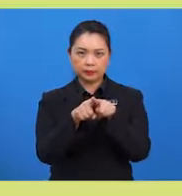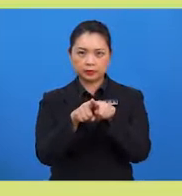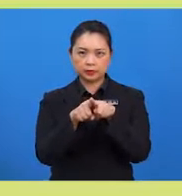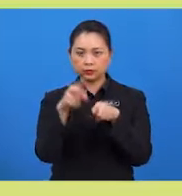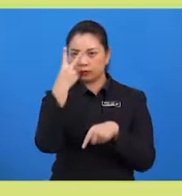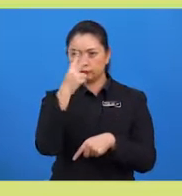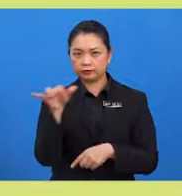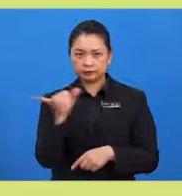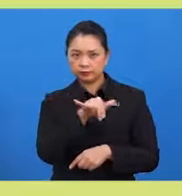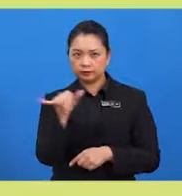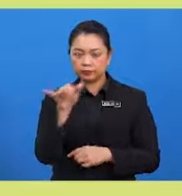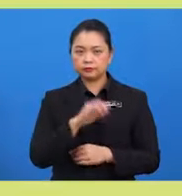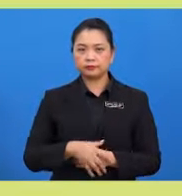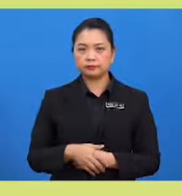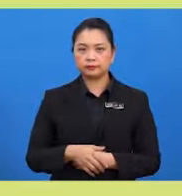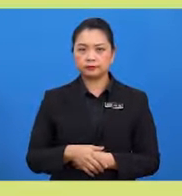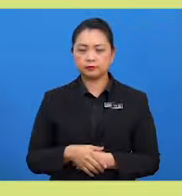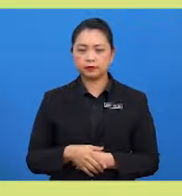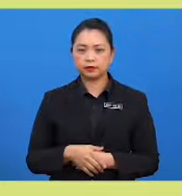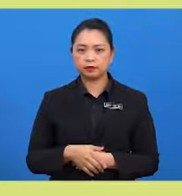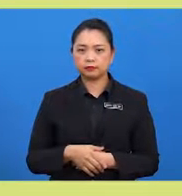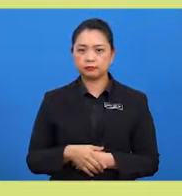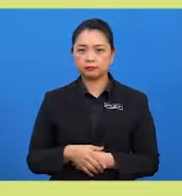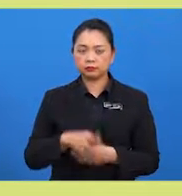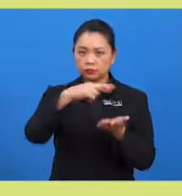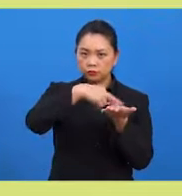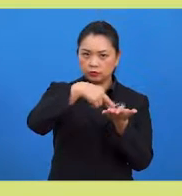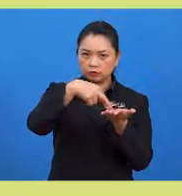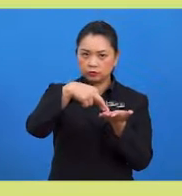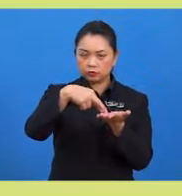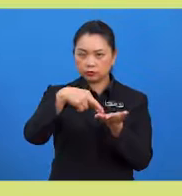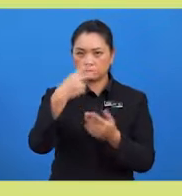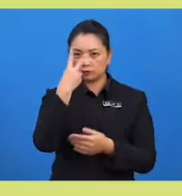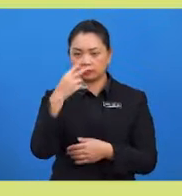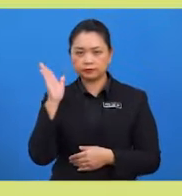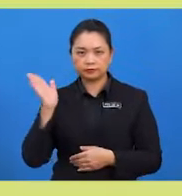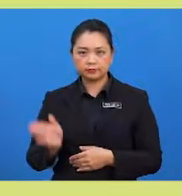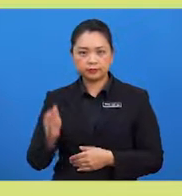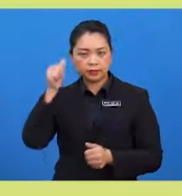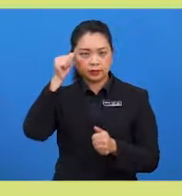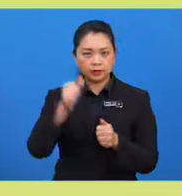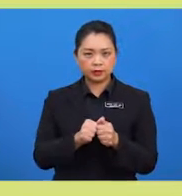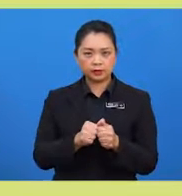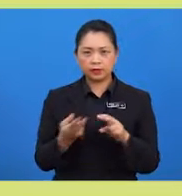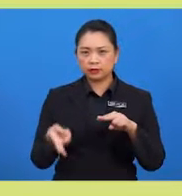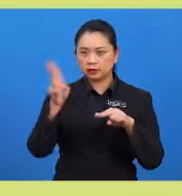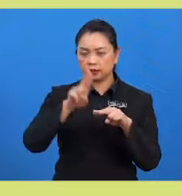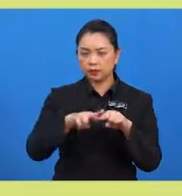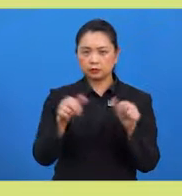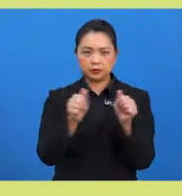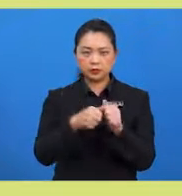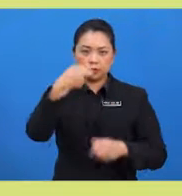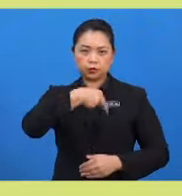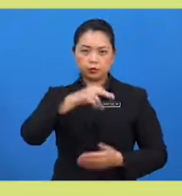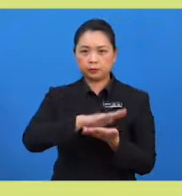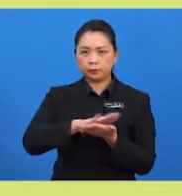modal RM50,000 kita rekod di bawah komponen equity pemilik. Ingat, tambahkan dengan untung